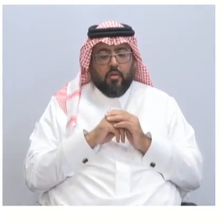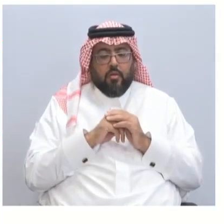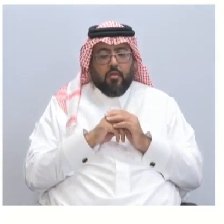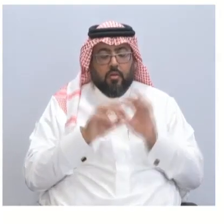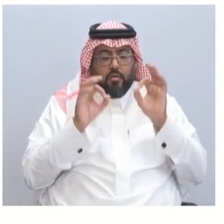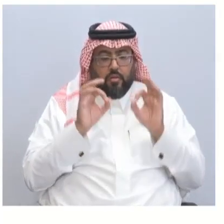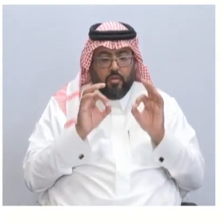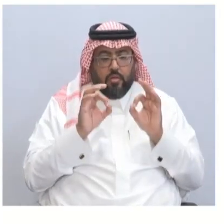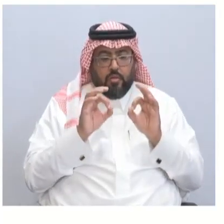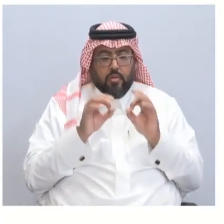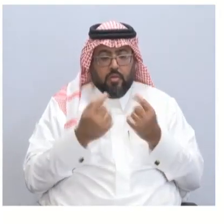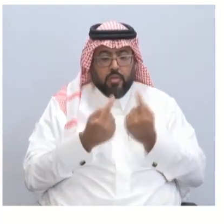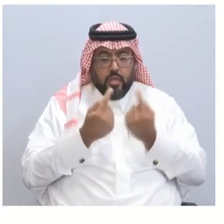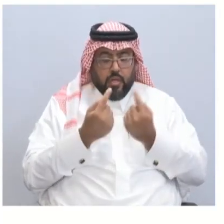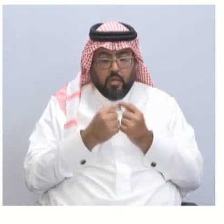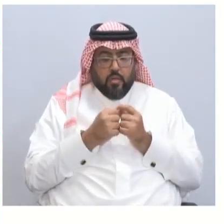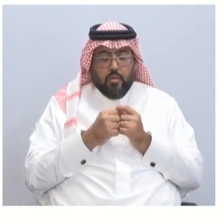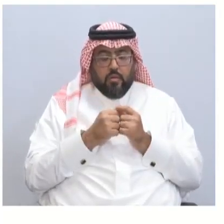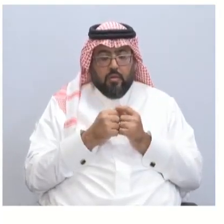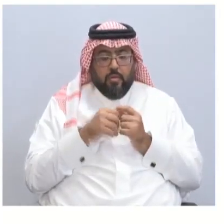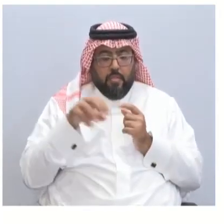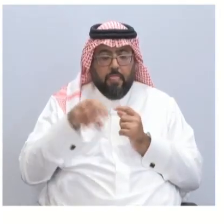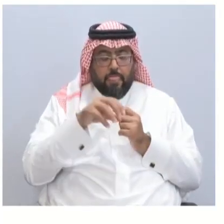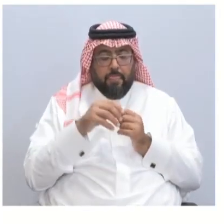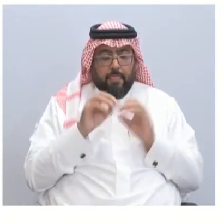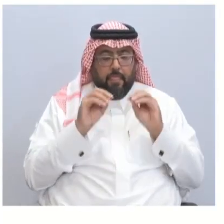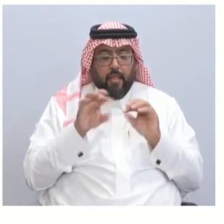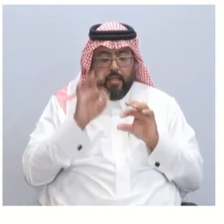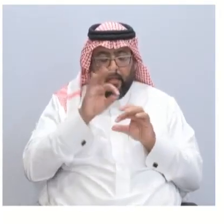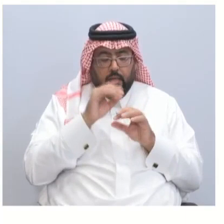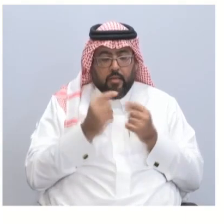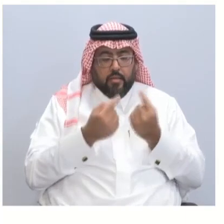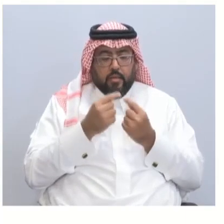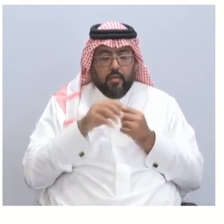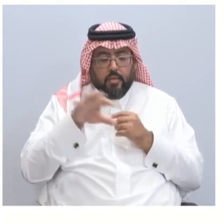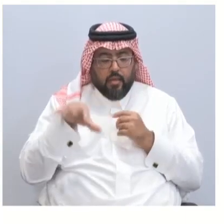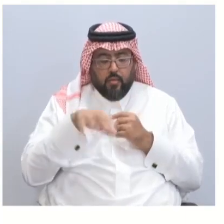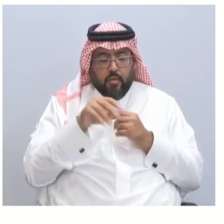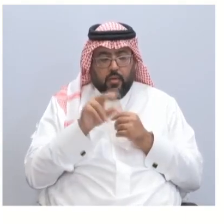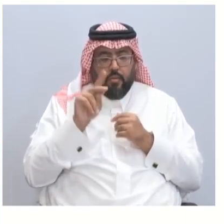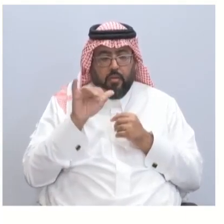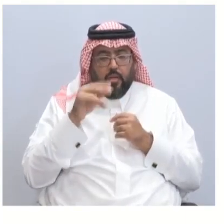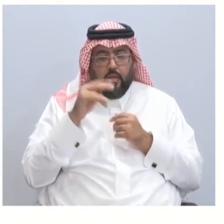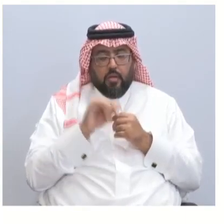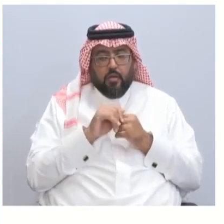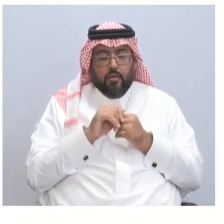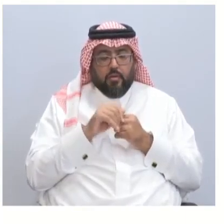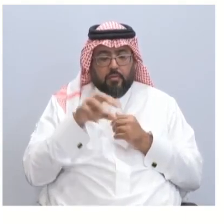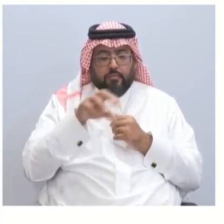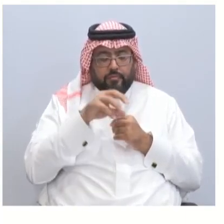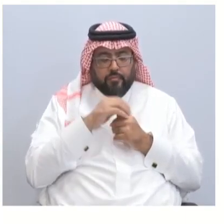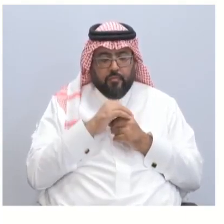لتحديد المحصولات الزراعيه التي تناسب الاوضاع الطبيعيه في